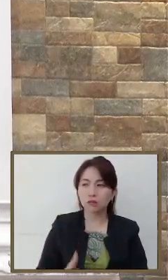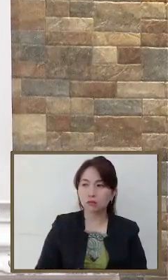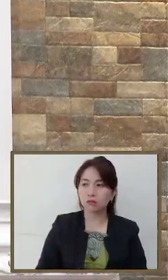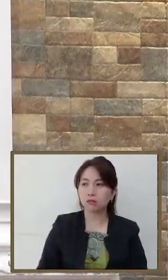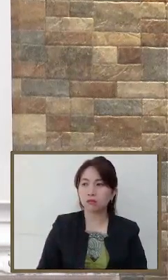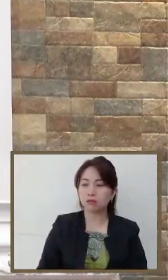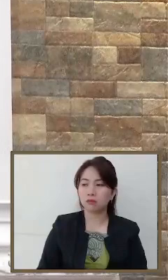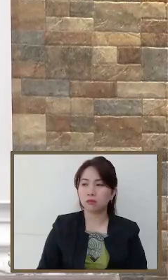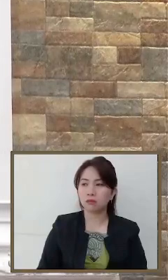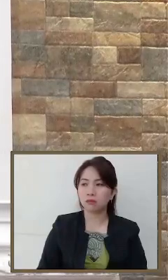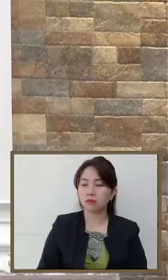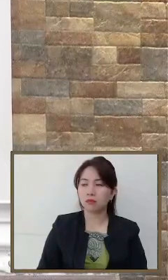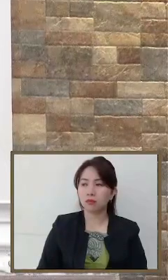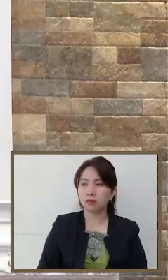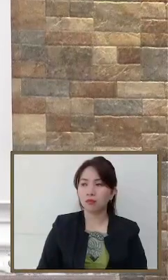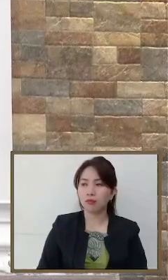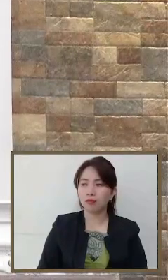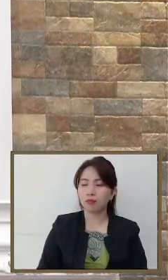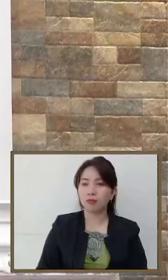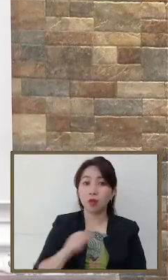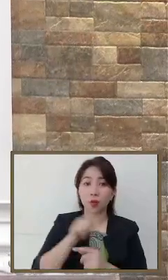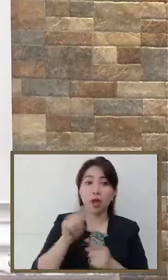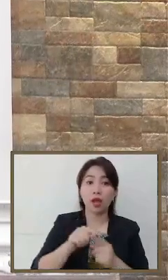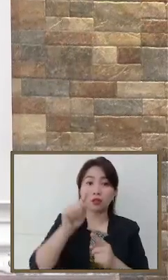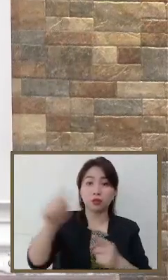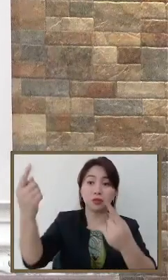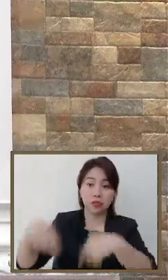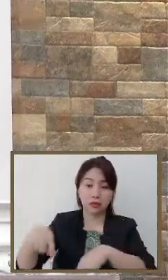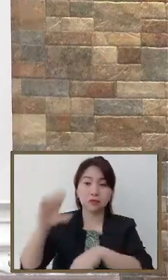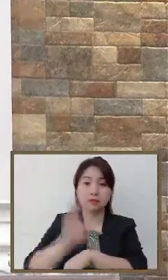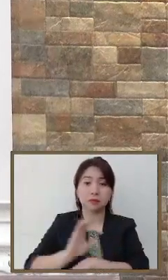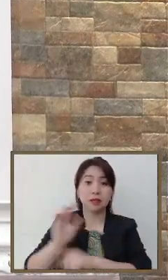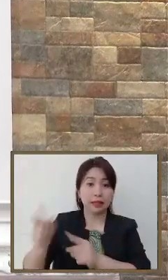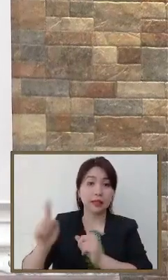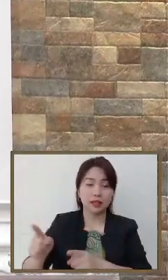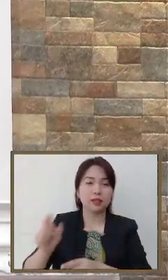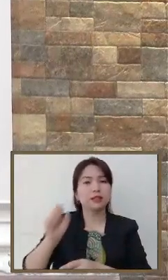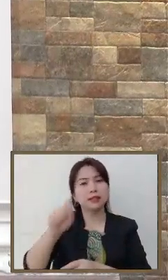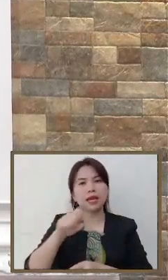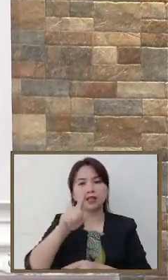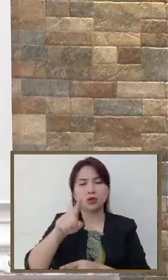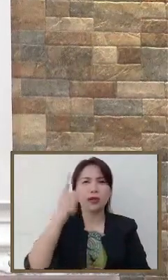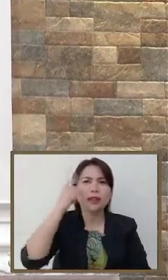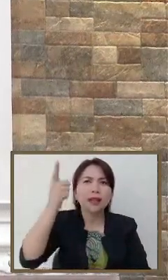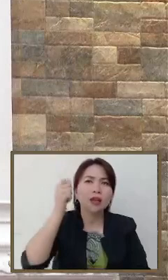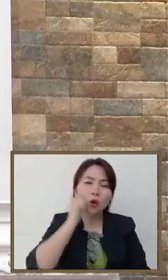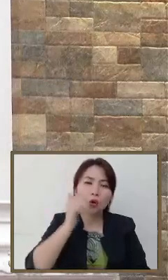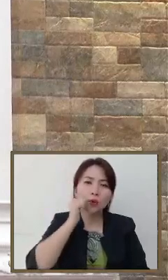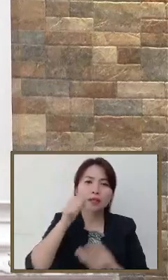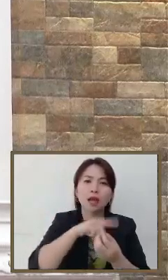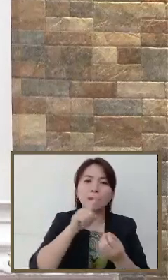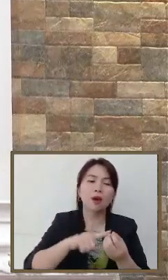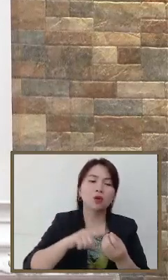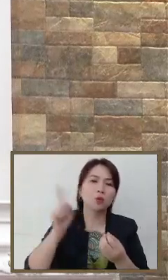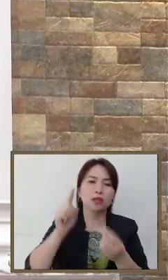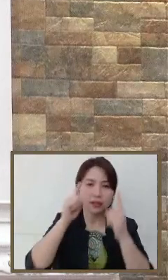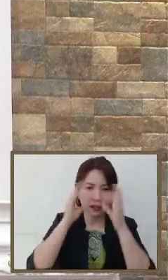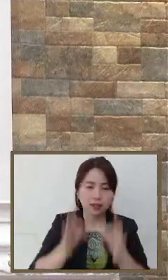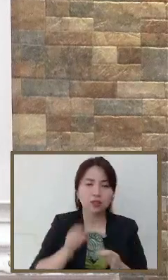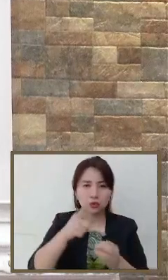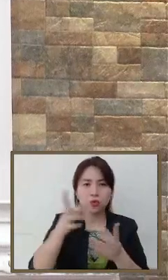Diyos yung umaattend ka pa lang very sensitive ka sa desisyong ginagawa mo Bakit nakikinig ka lagi ng salita ng